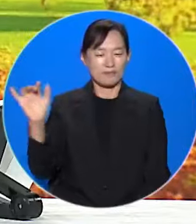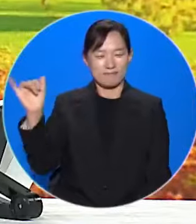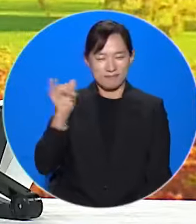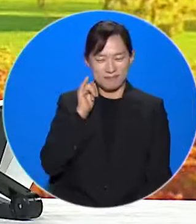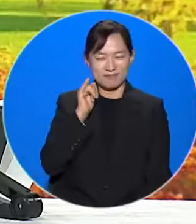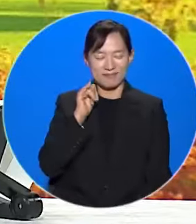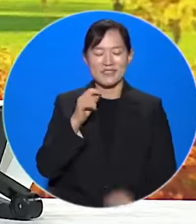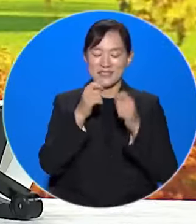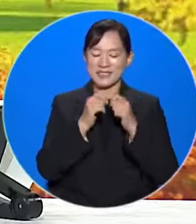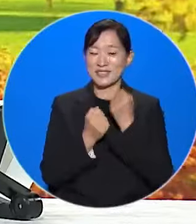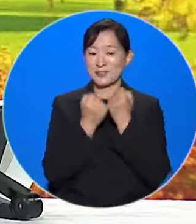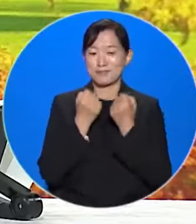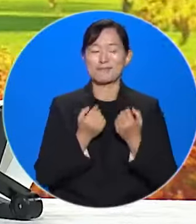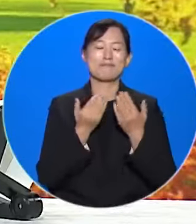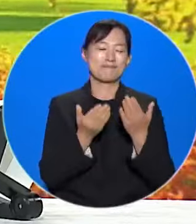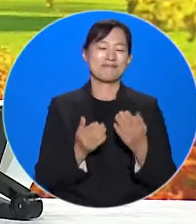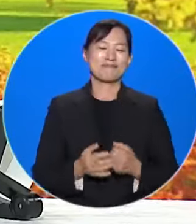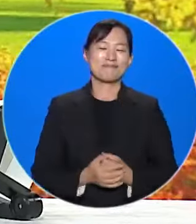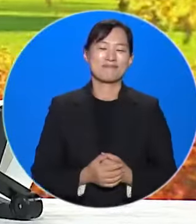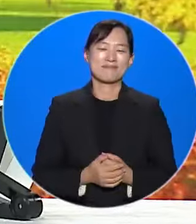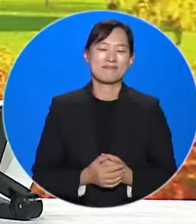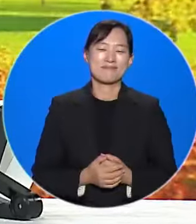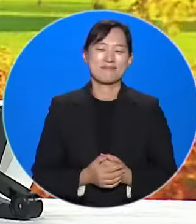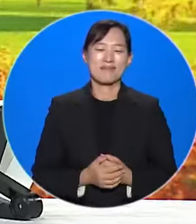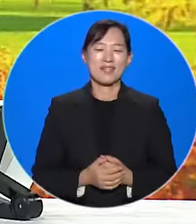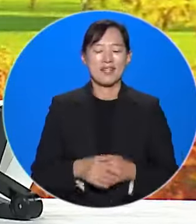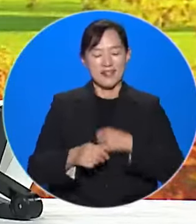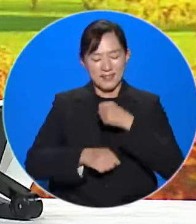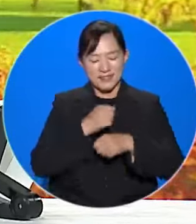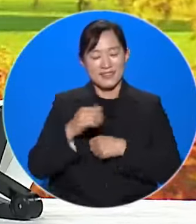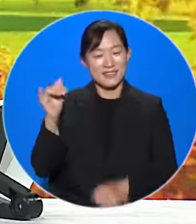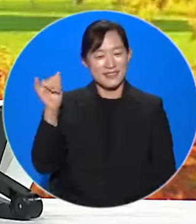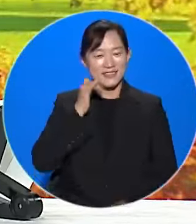1522-5221로 연락 주시면 자세한 안내를 도와드리겠습니다.